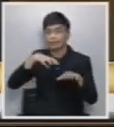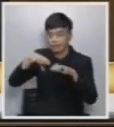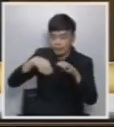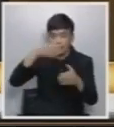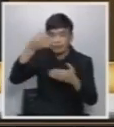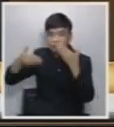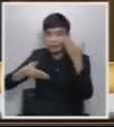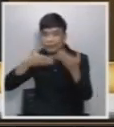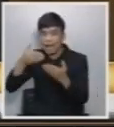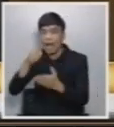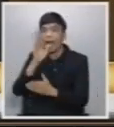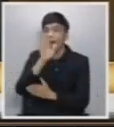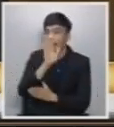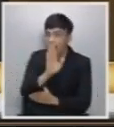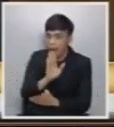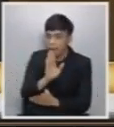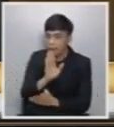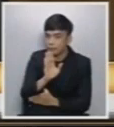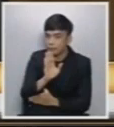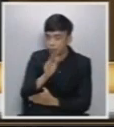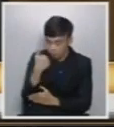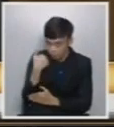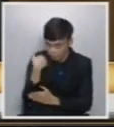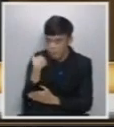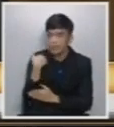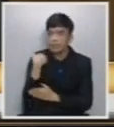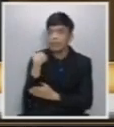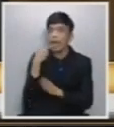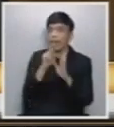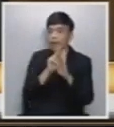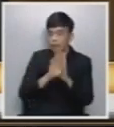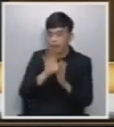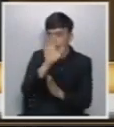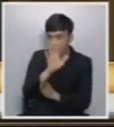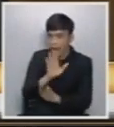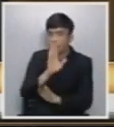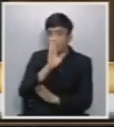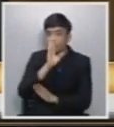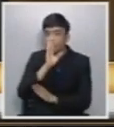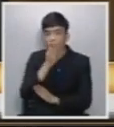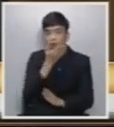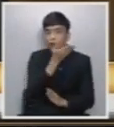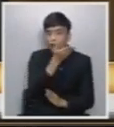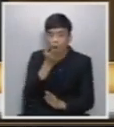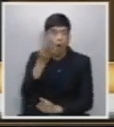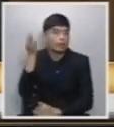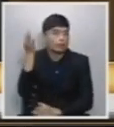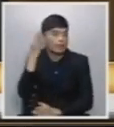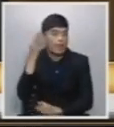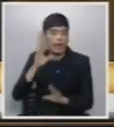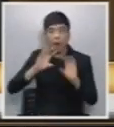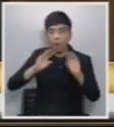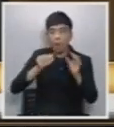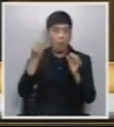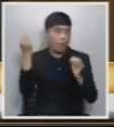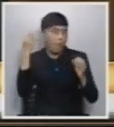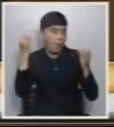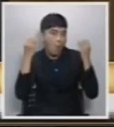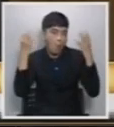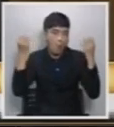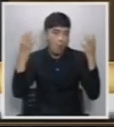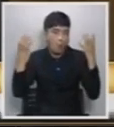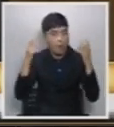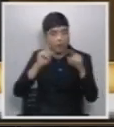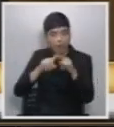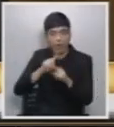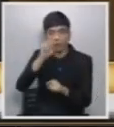ได้ห้ามมีข้อห้ามไว้ว่าการขออนุญาตใช้เสียงต้องขออนุญาตจากพนักง